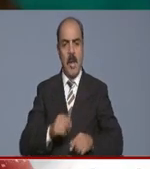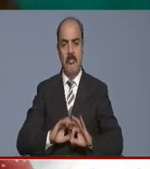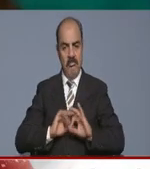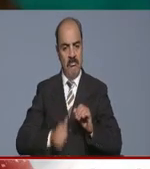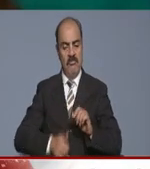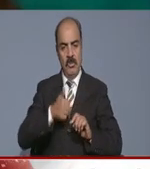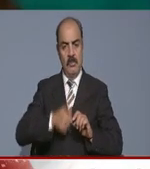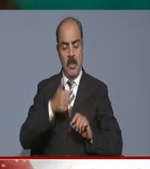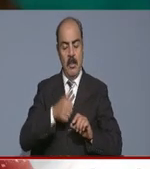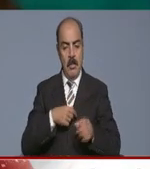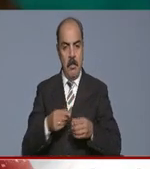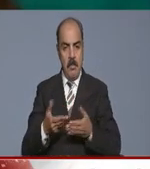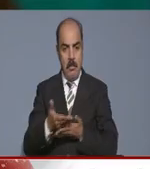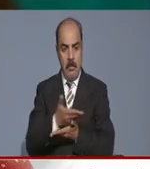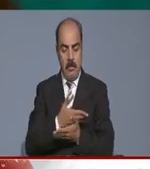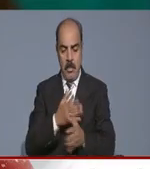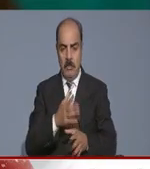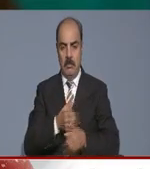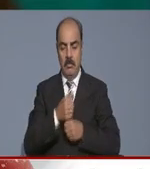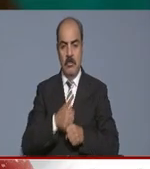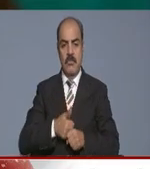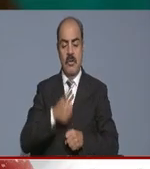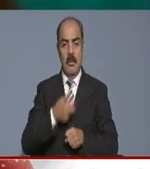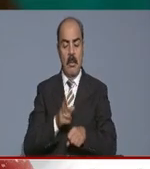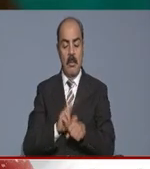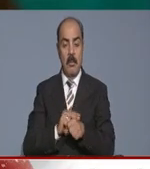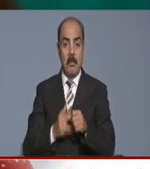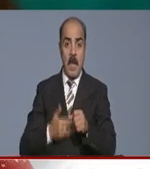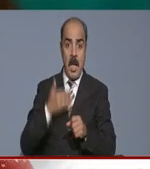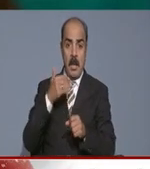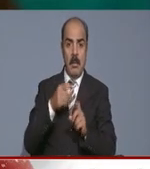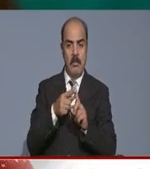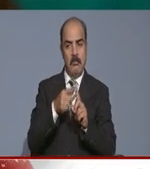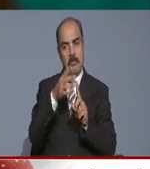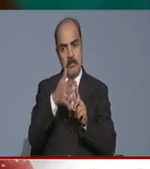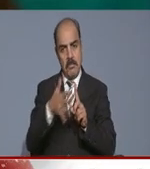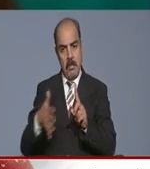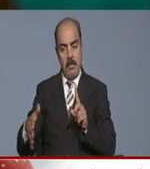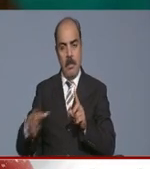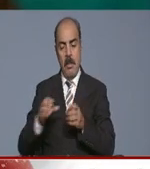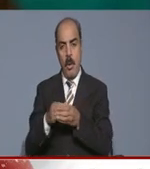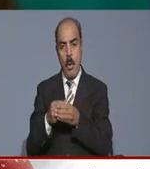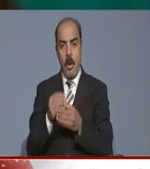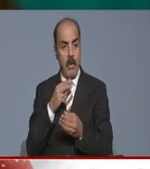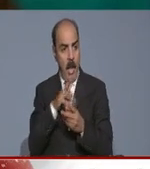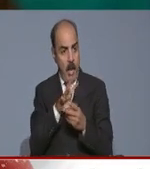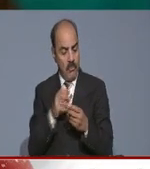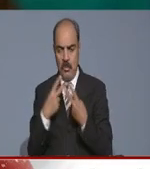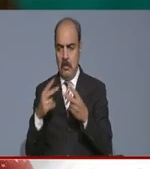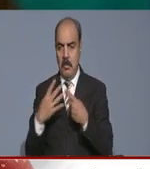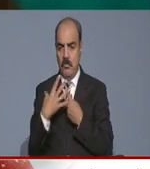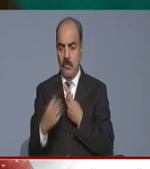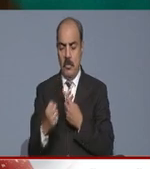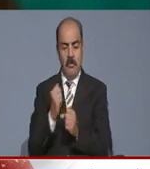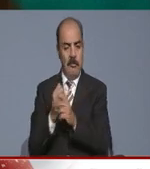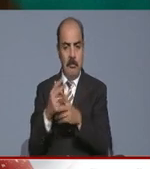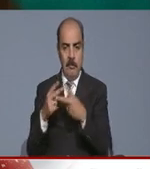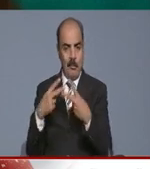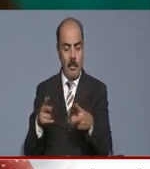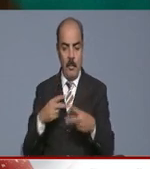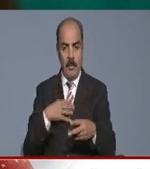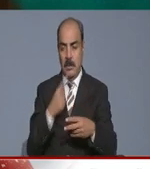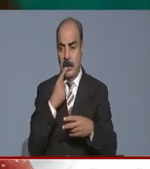سياسة اجتماعية ناجحة يمكن أن تمثل نموذجا للبلدان الأخرى في السنوات